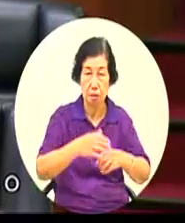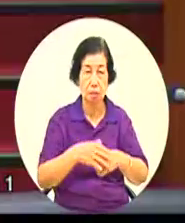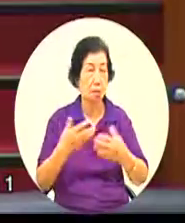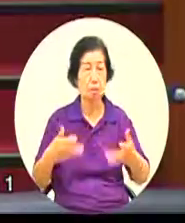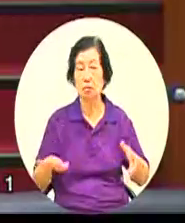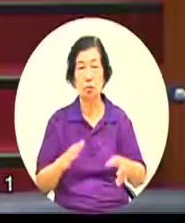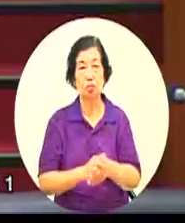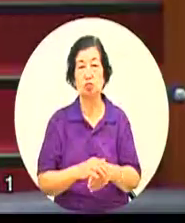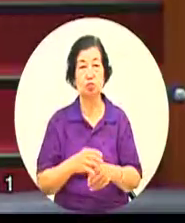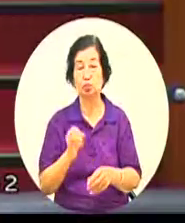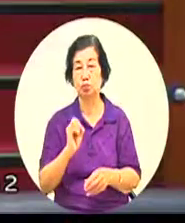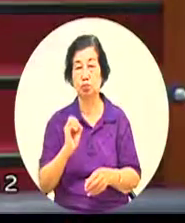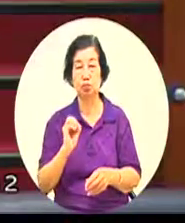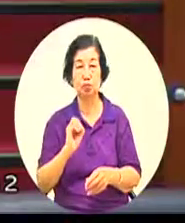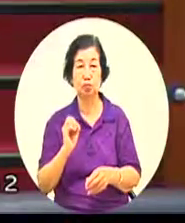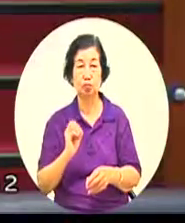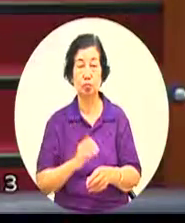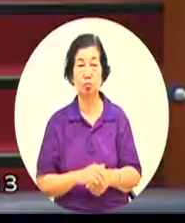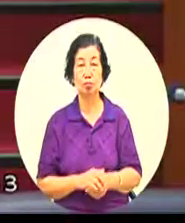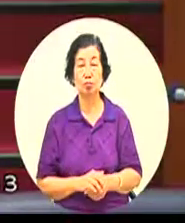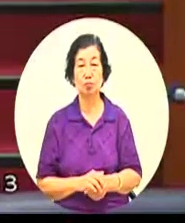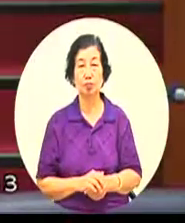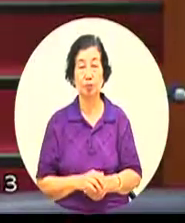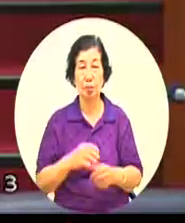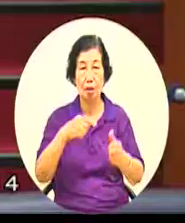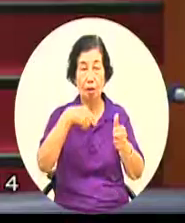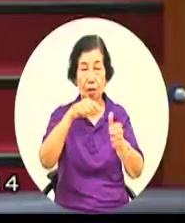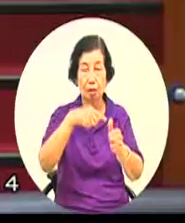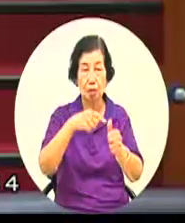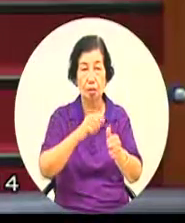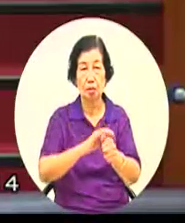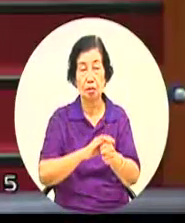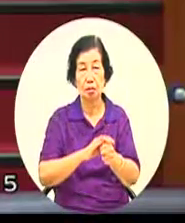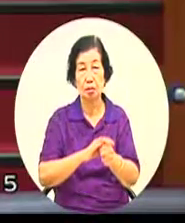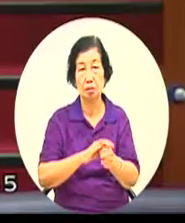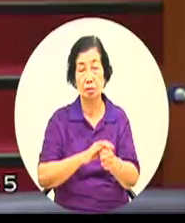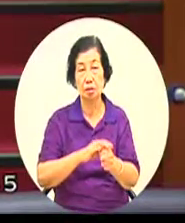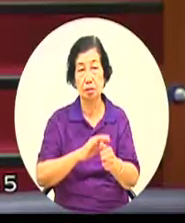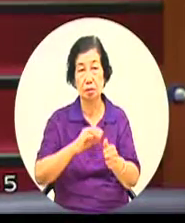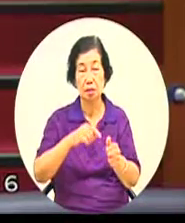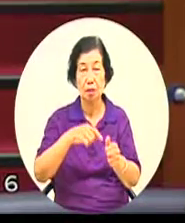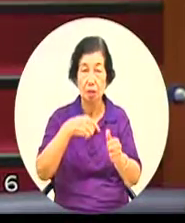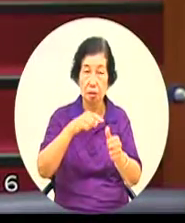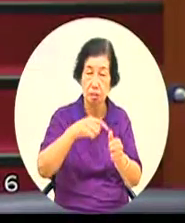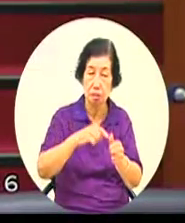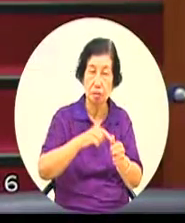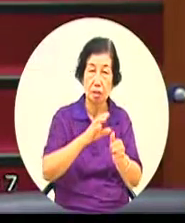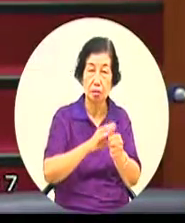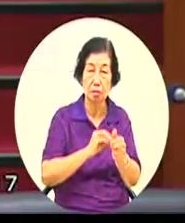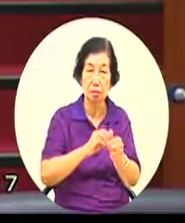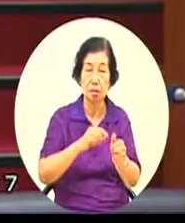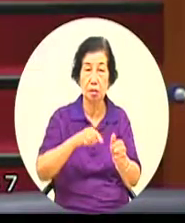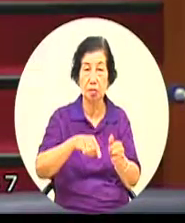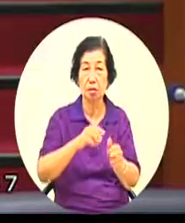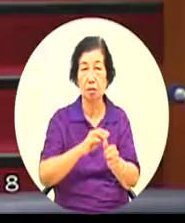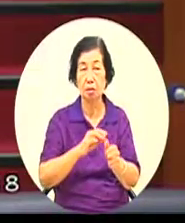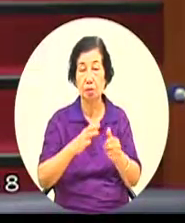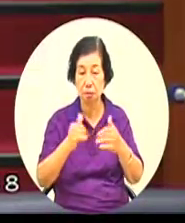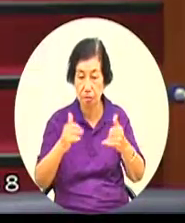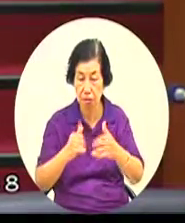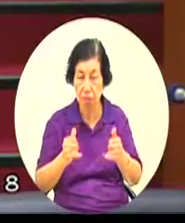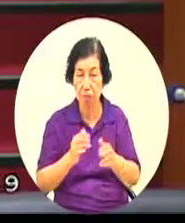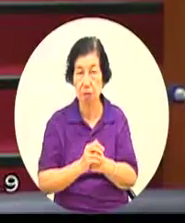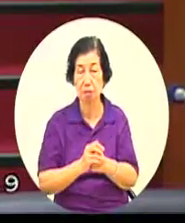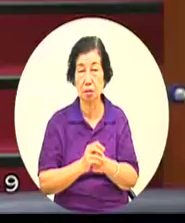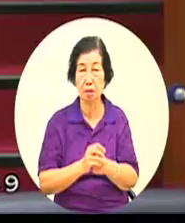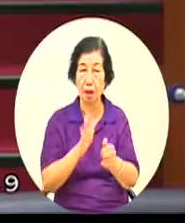分是不是我们在教学的这个受教的学生的部分是不是我们教育局也给我们